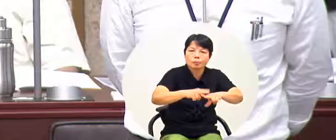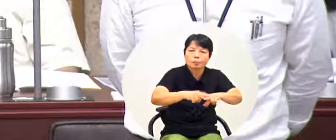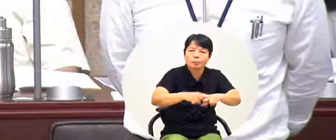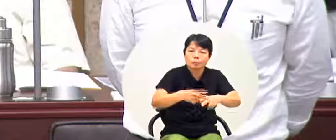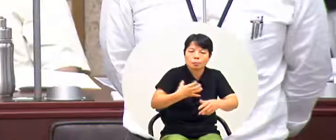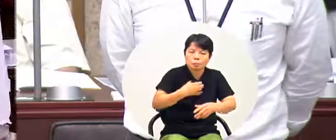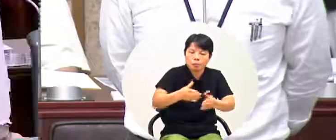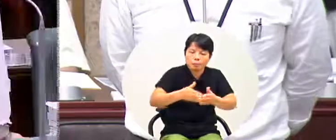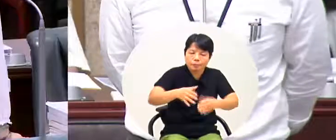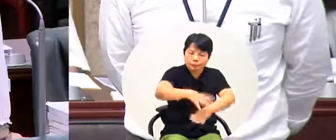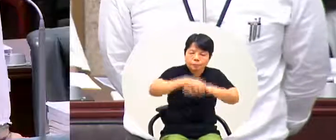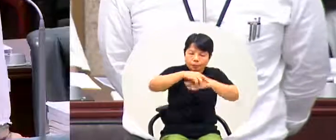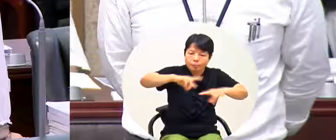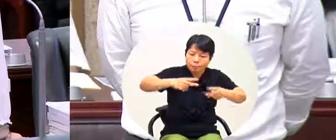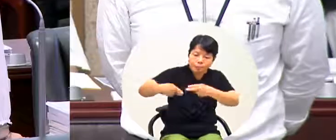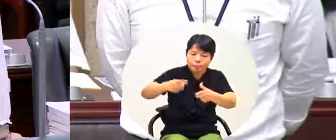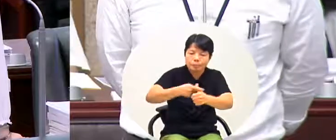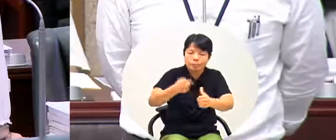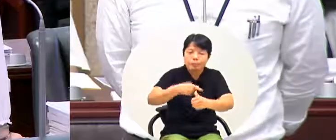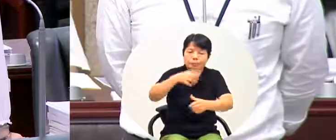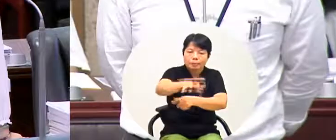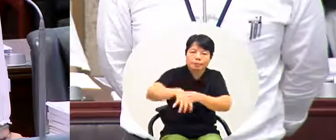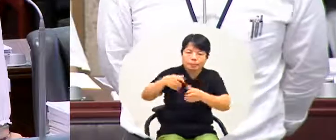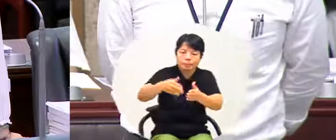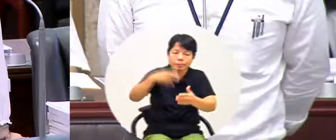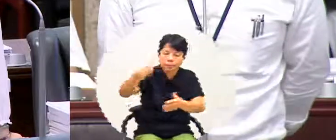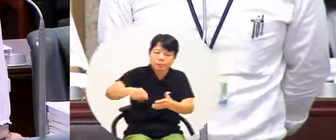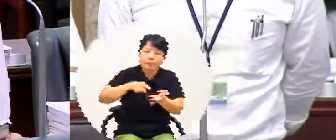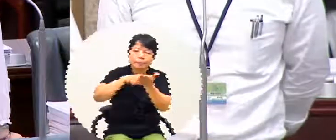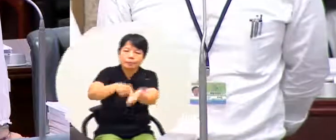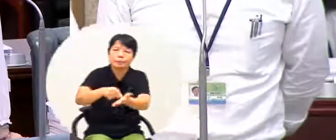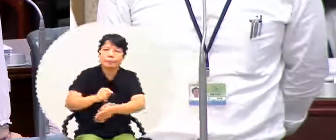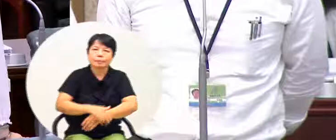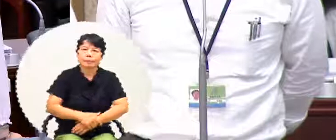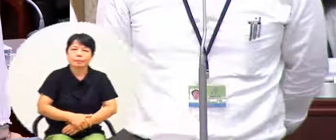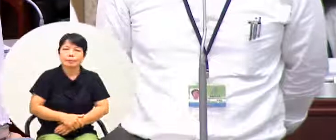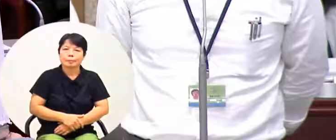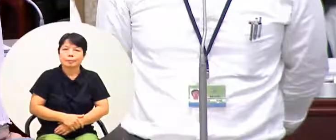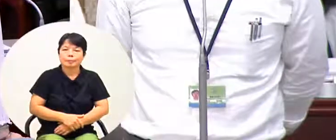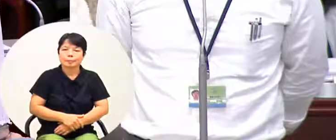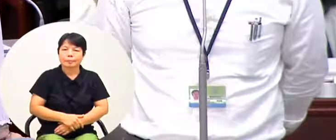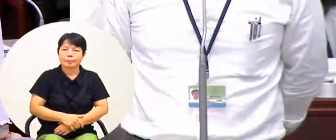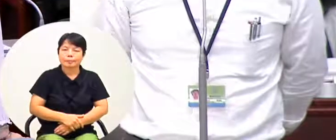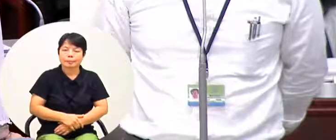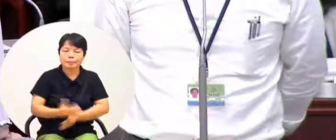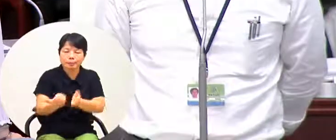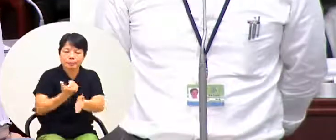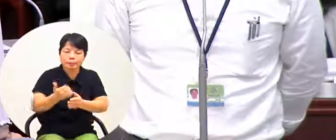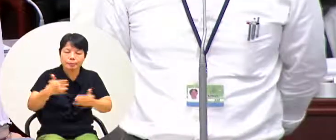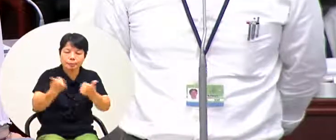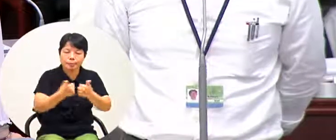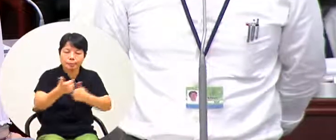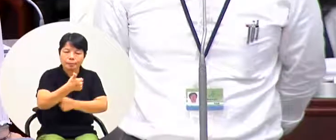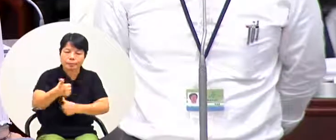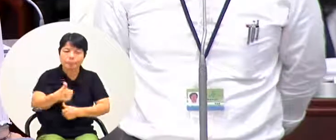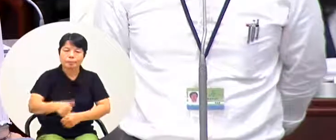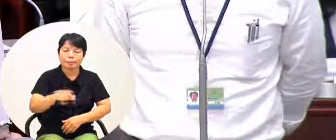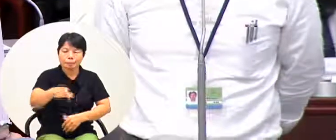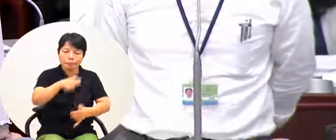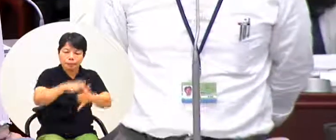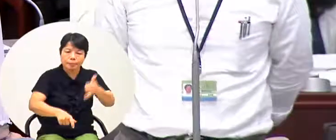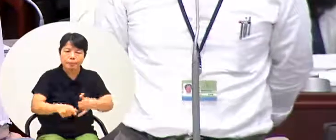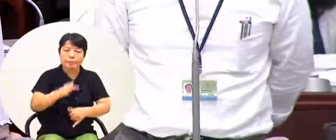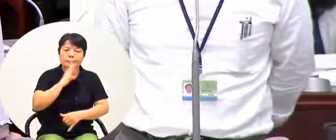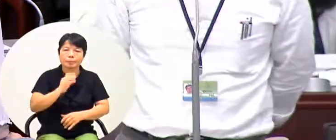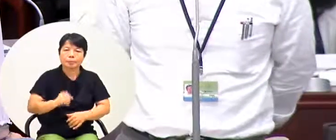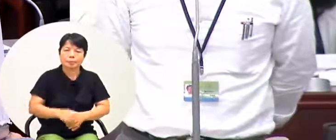施工后报备的方式来做。所以说刚才议员所讲的这个案例，事实上是可以用抢修的方式来